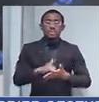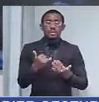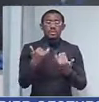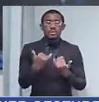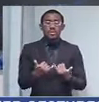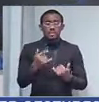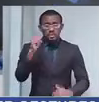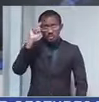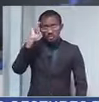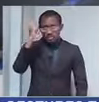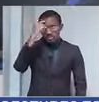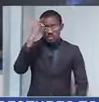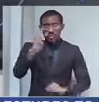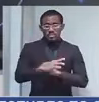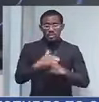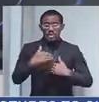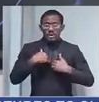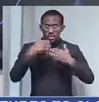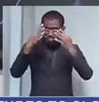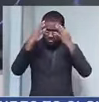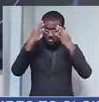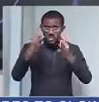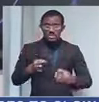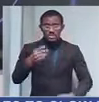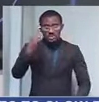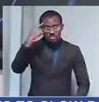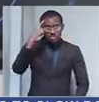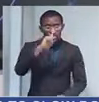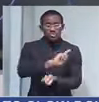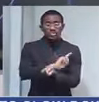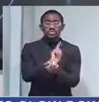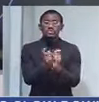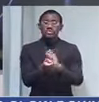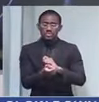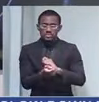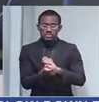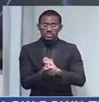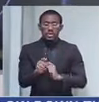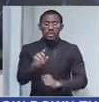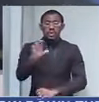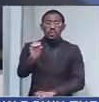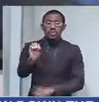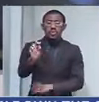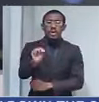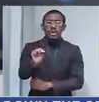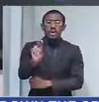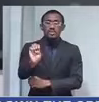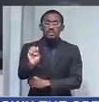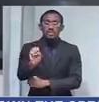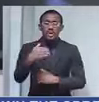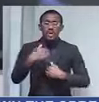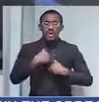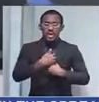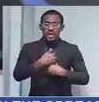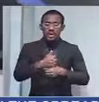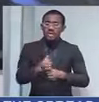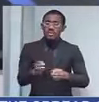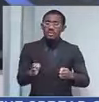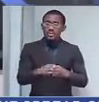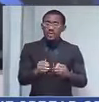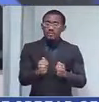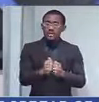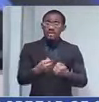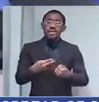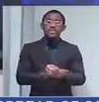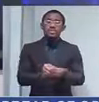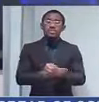à prendre de mesures afin de changer la donne. D'ailleurs, l'Office national de l'emploi a tenu une réunion ce vendredi avec des jeunes bacheliers afin